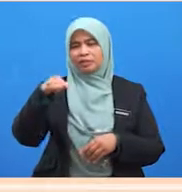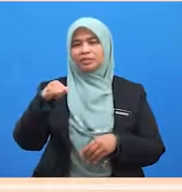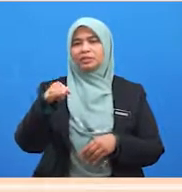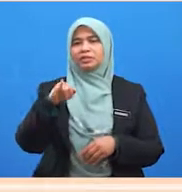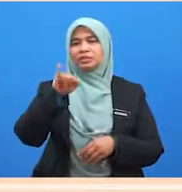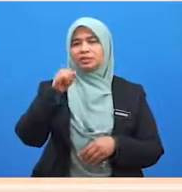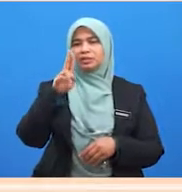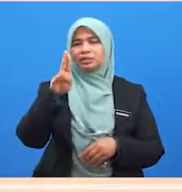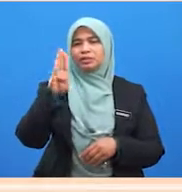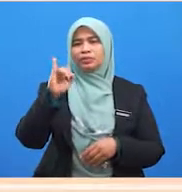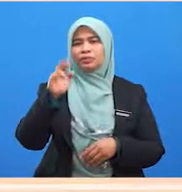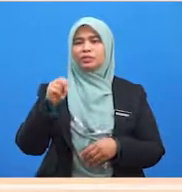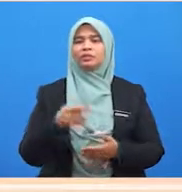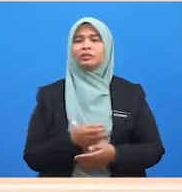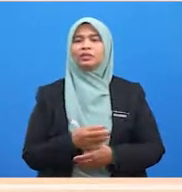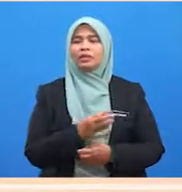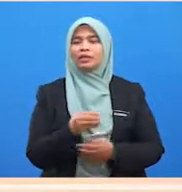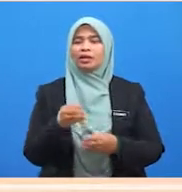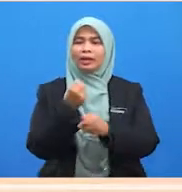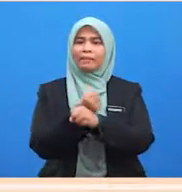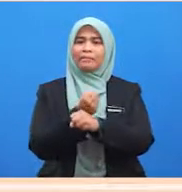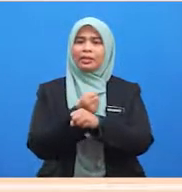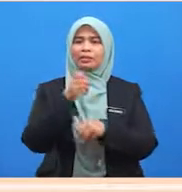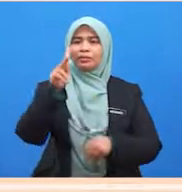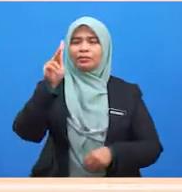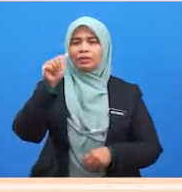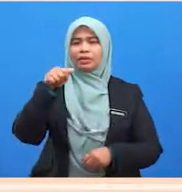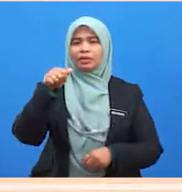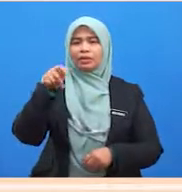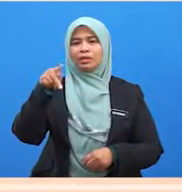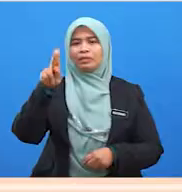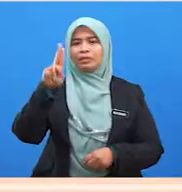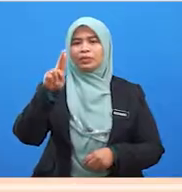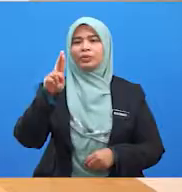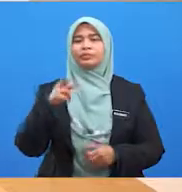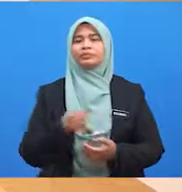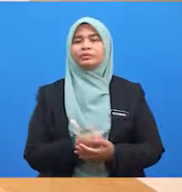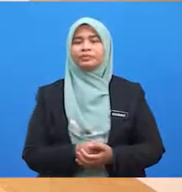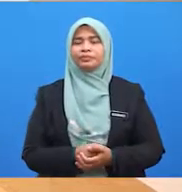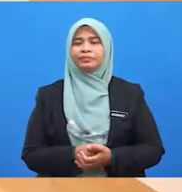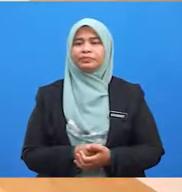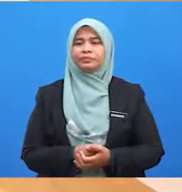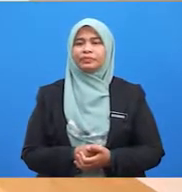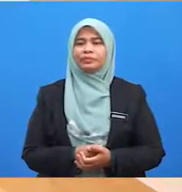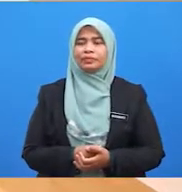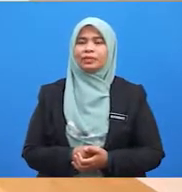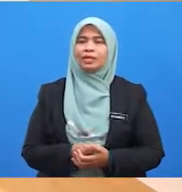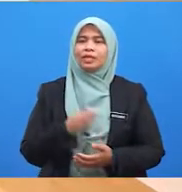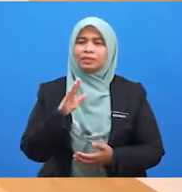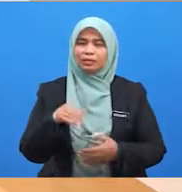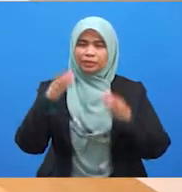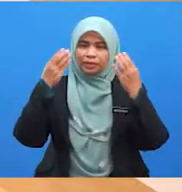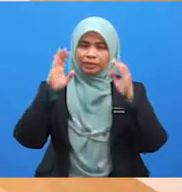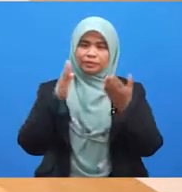jubin, serta penggunaan batu kapur dalam industri simen. Baiklah murid-murid, sebelum